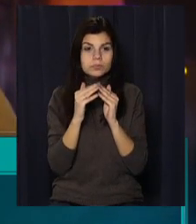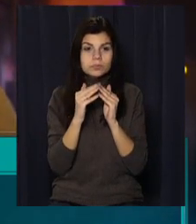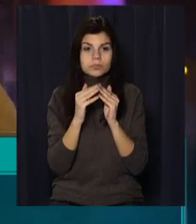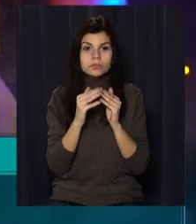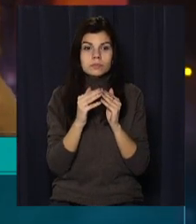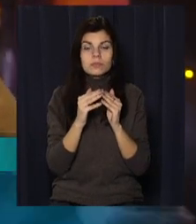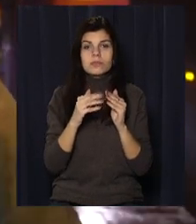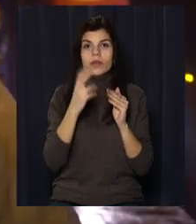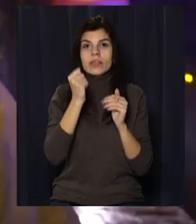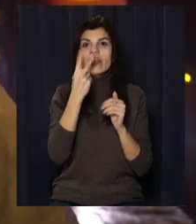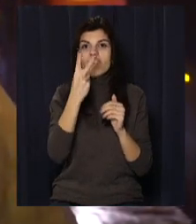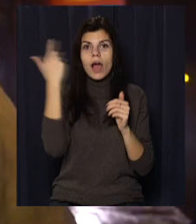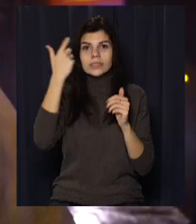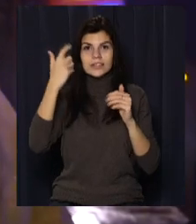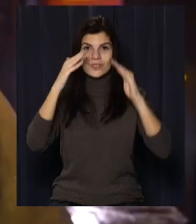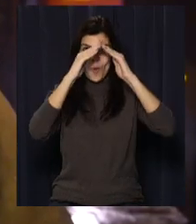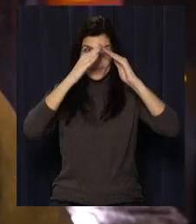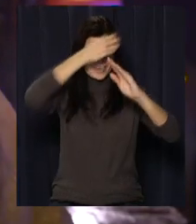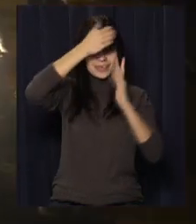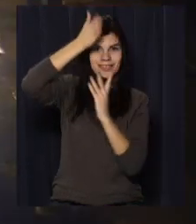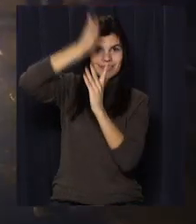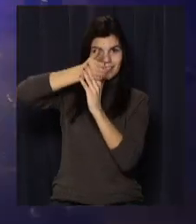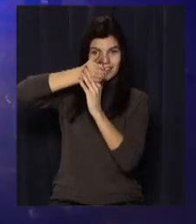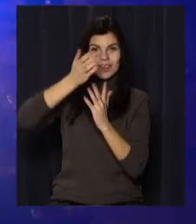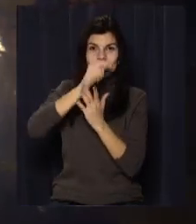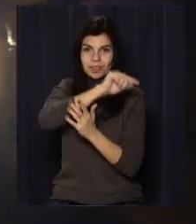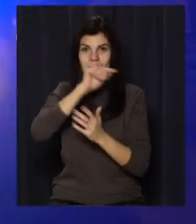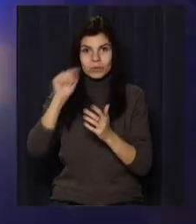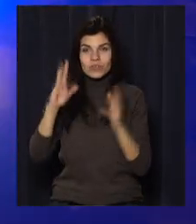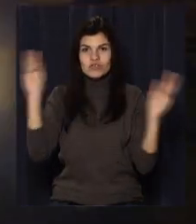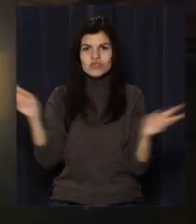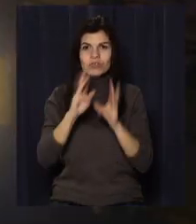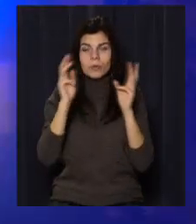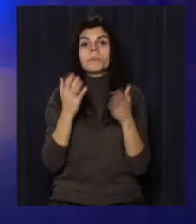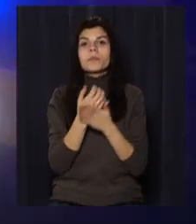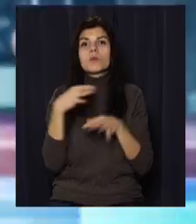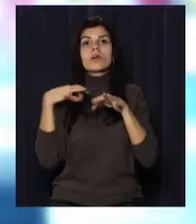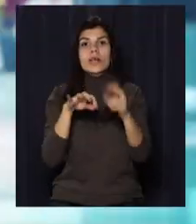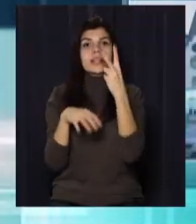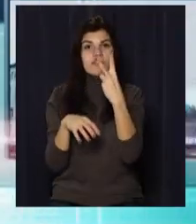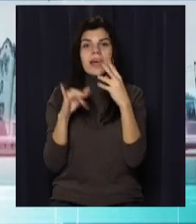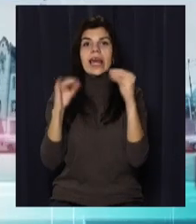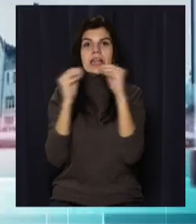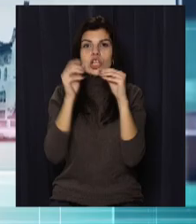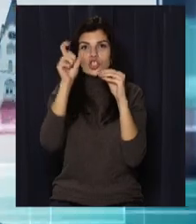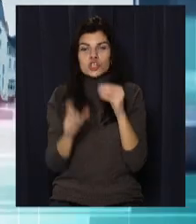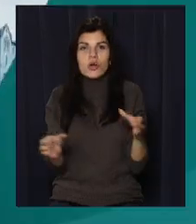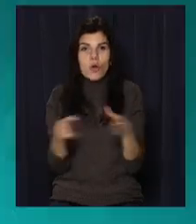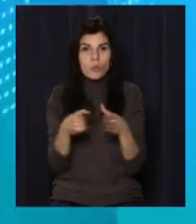постраждалих немає. На місці було залучено 2 одиниці техніки та 10 чоловік особового складу.